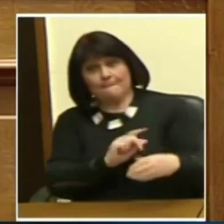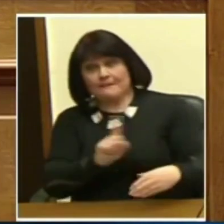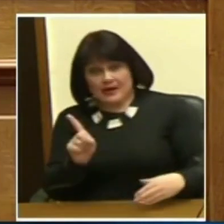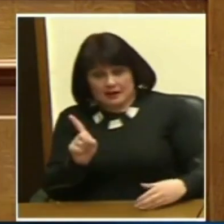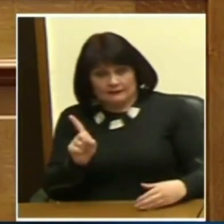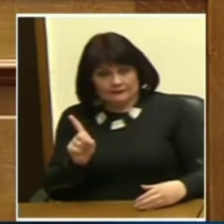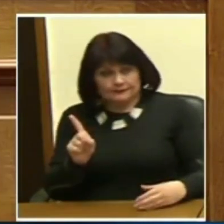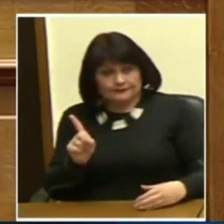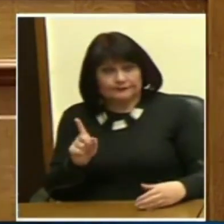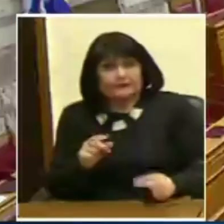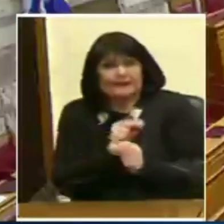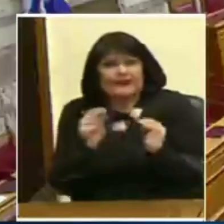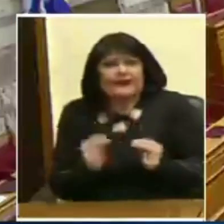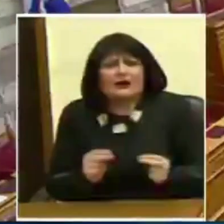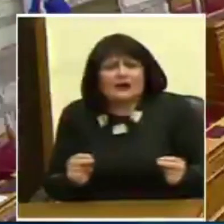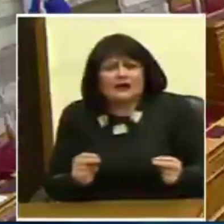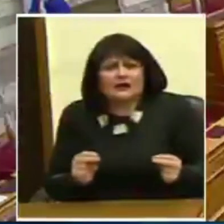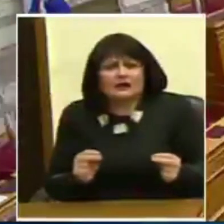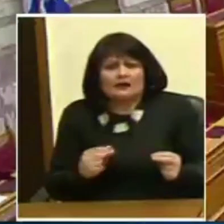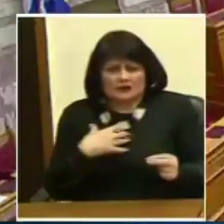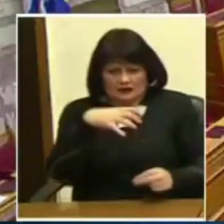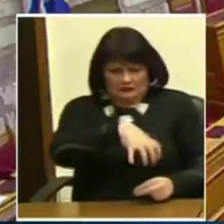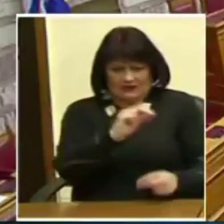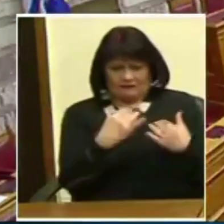οι πολίτες, γιατί εμείς είμαστε το Κοινοβούλιο, οι πολίτες